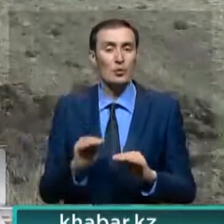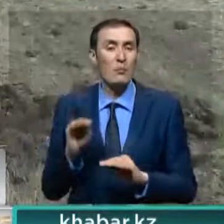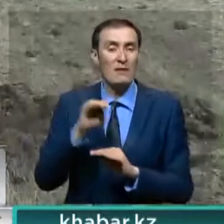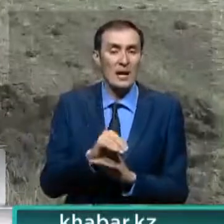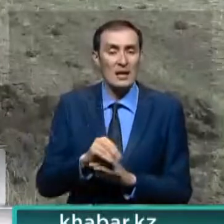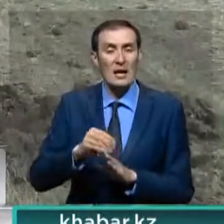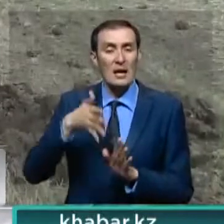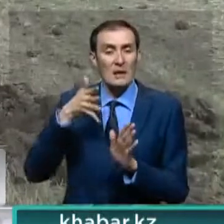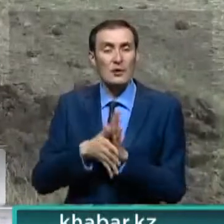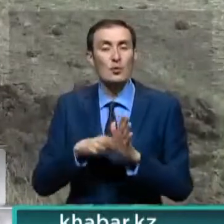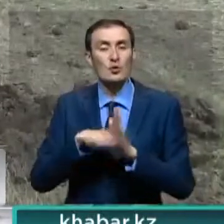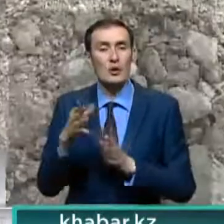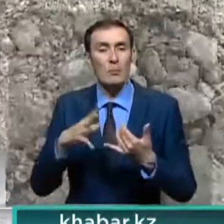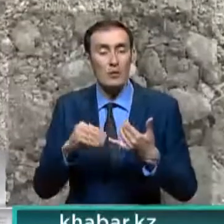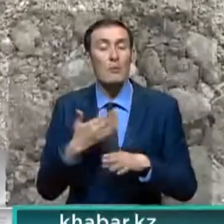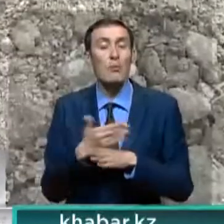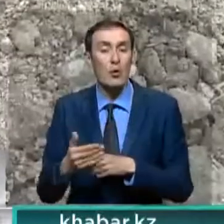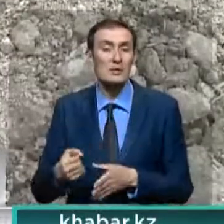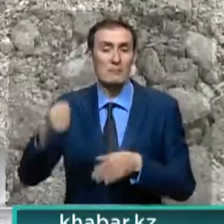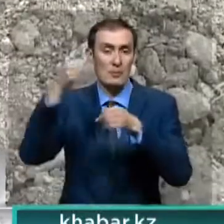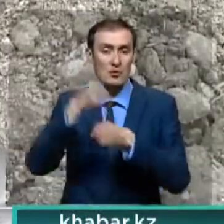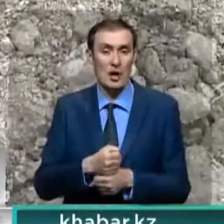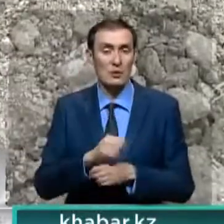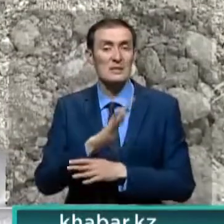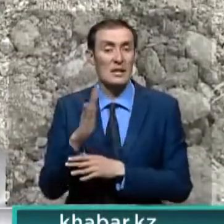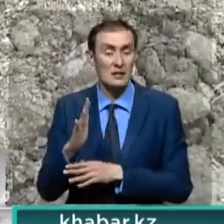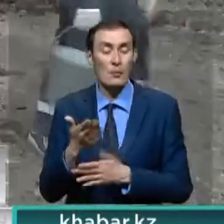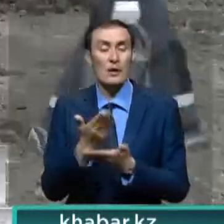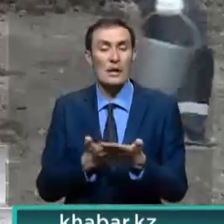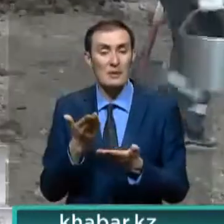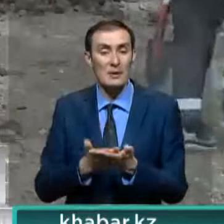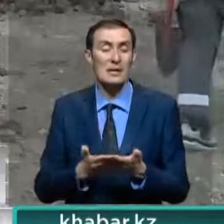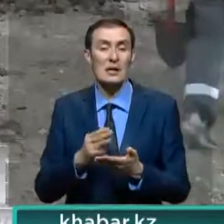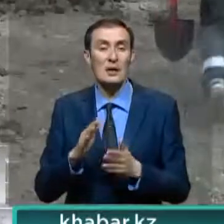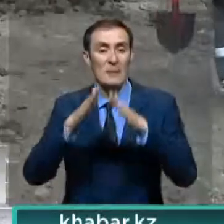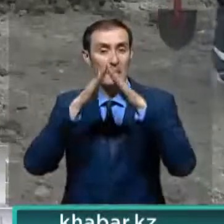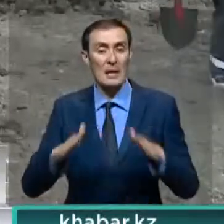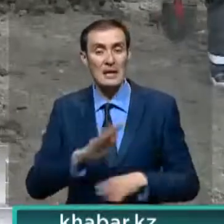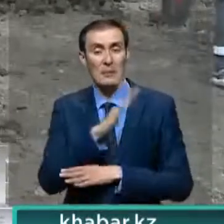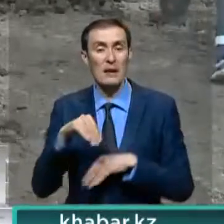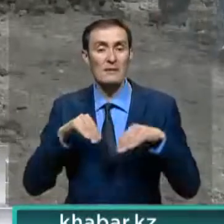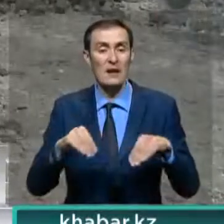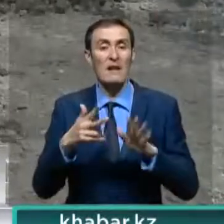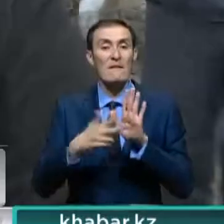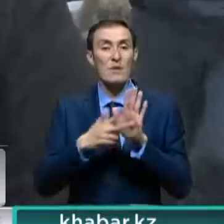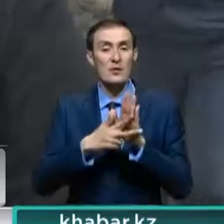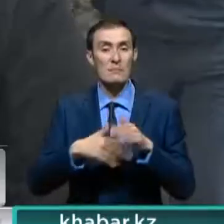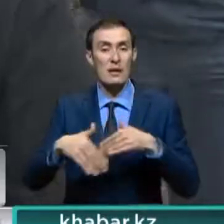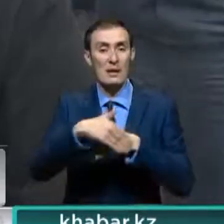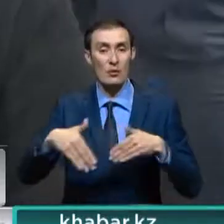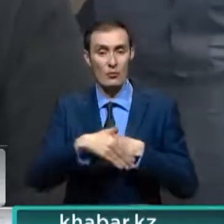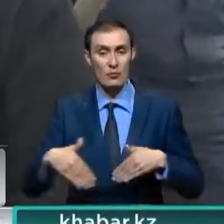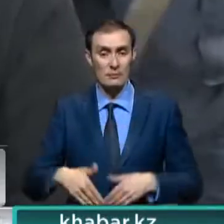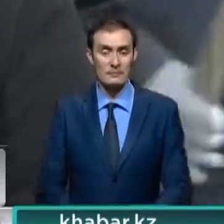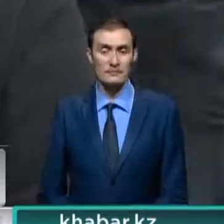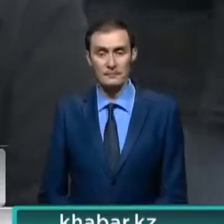добавляются корневин и улучшитель почвы, и только потом в лунку помещается саженец. По рекомендациям экологов, пирамидальные тополя высадили в 8 рядов. Компания